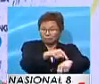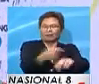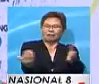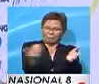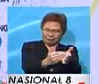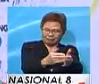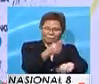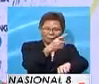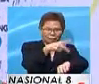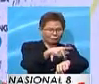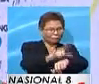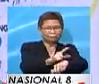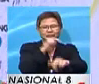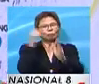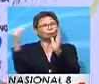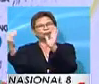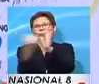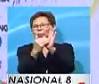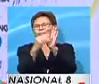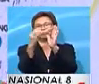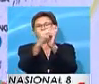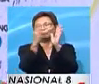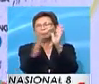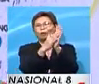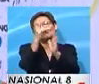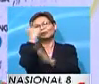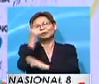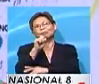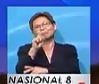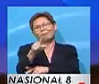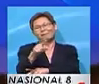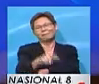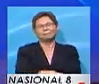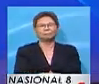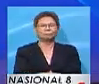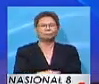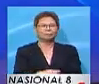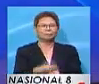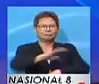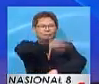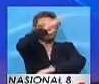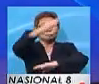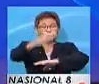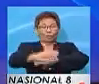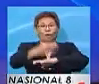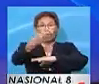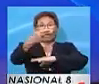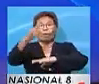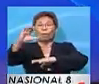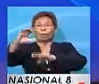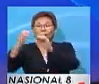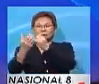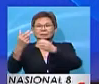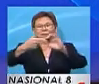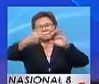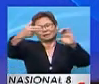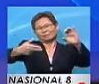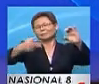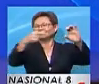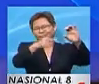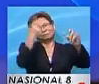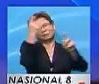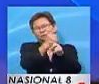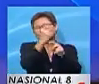Sekali lagi Tidak disenaraikan atas faktor kos manakala Puncak pendakian kategori host CL Cameron Highlands tetap